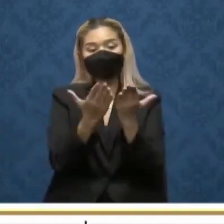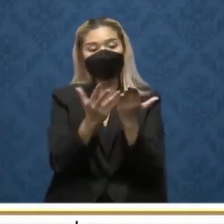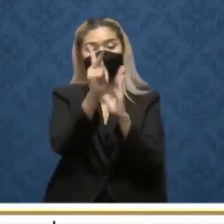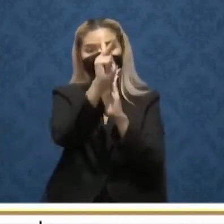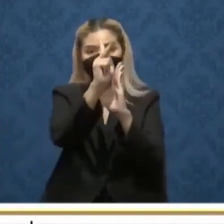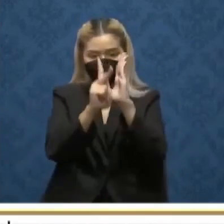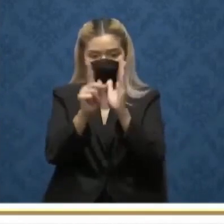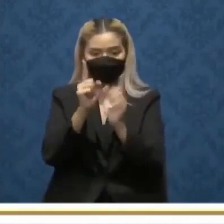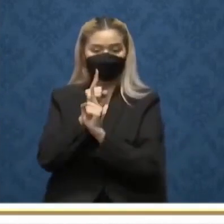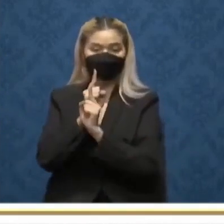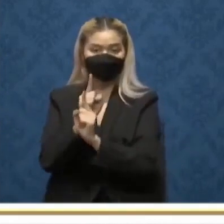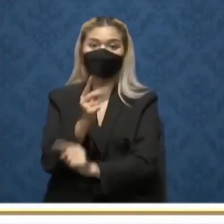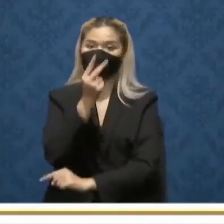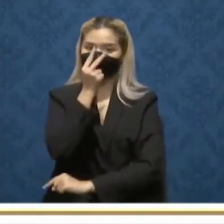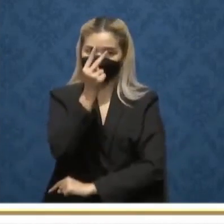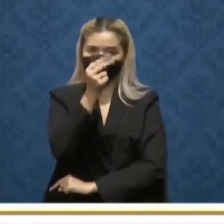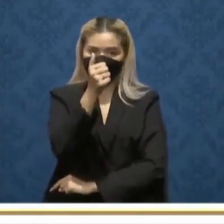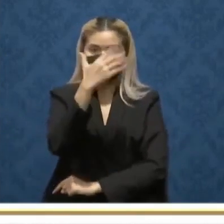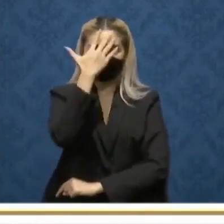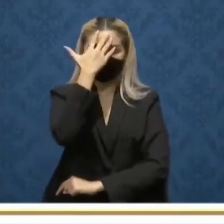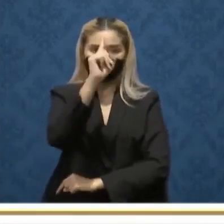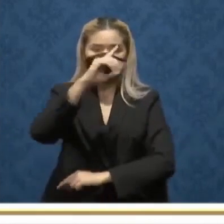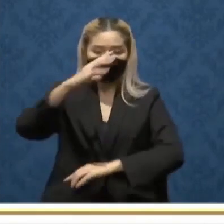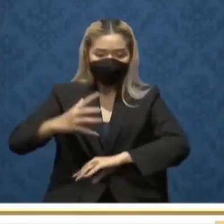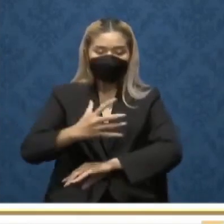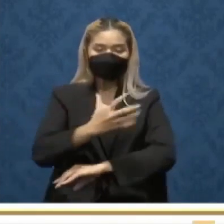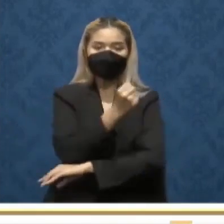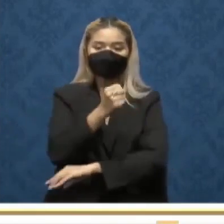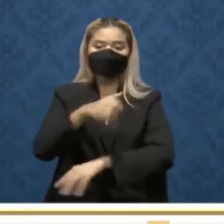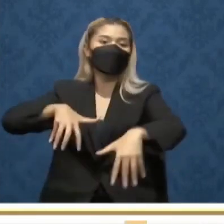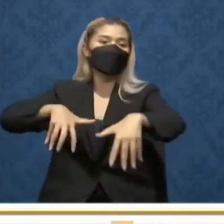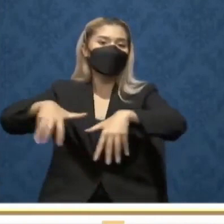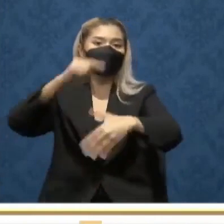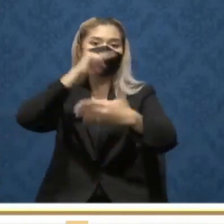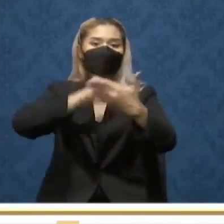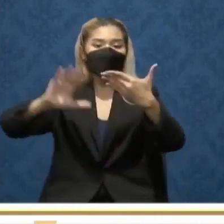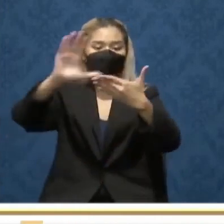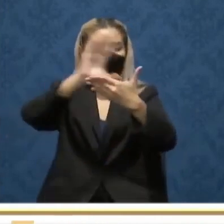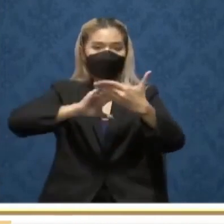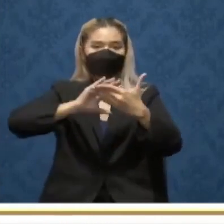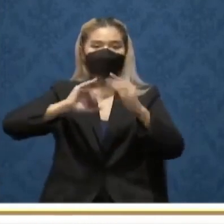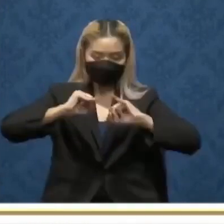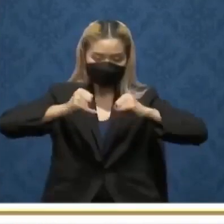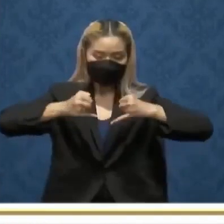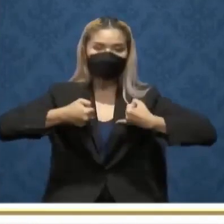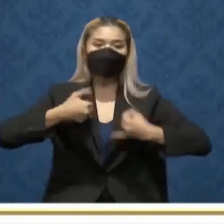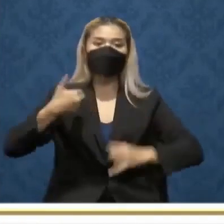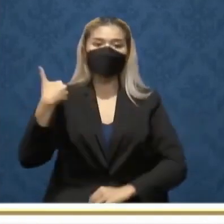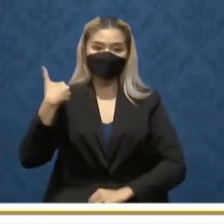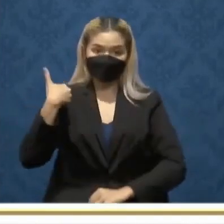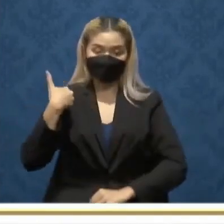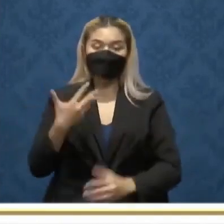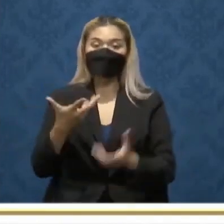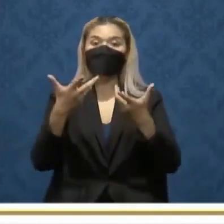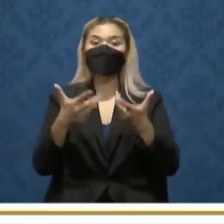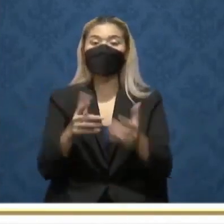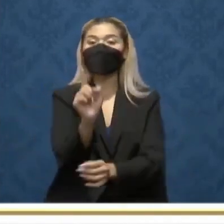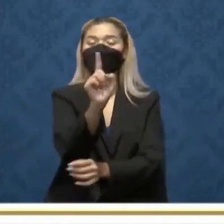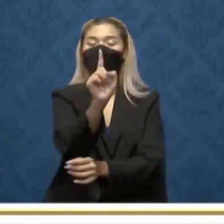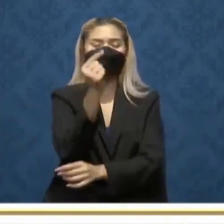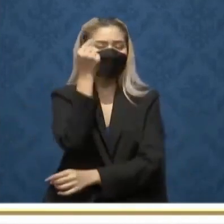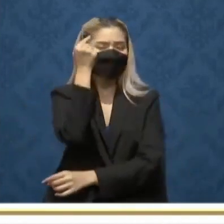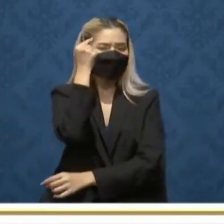ายได้เพราะนี่คืออำนาจที่พวกเขาเป็นเจ้าของอำนาจอธิปไตยนอกจากนั้นเรายังคิดถึงการที่จะ